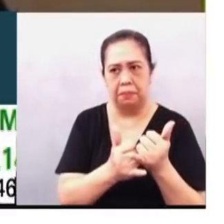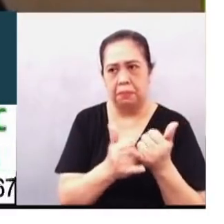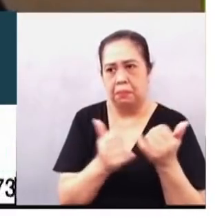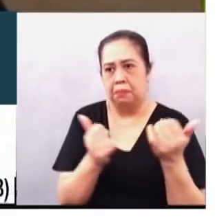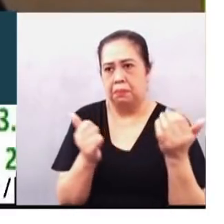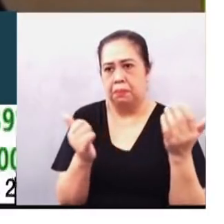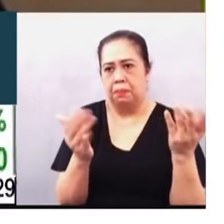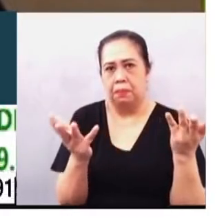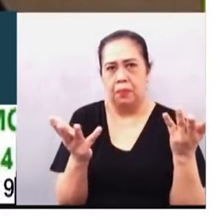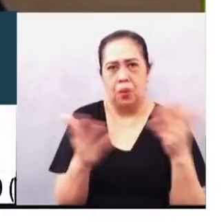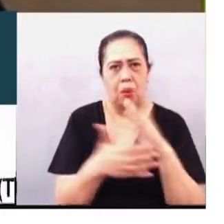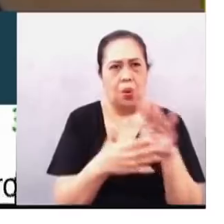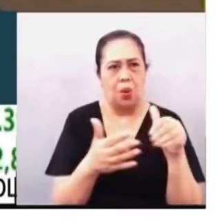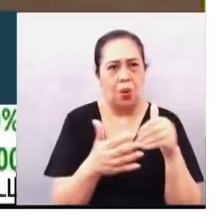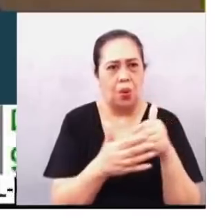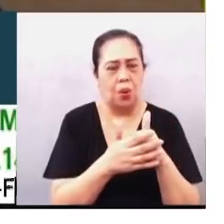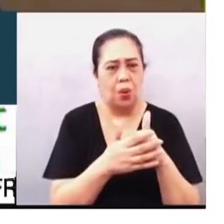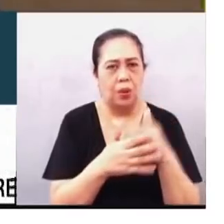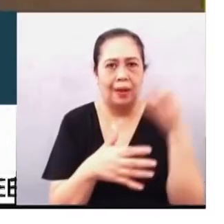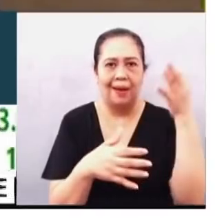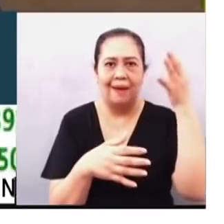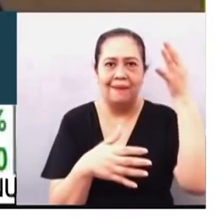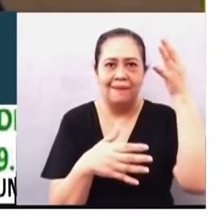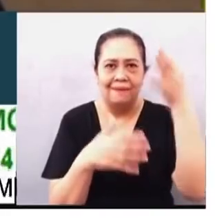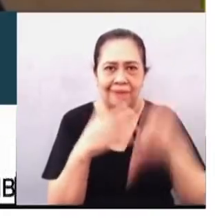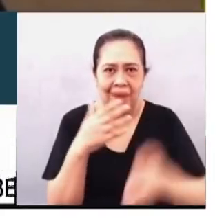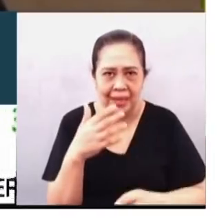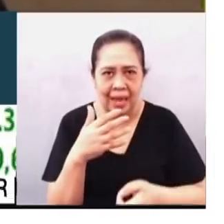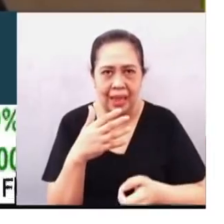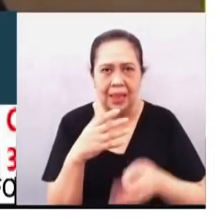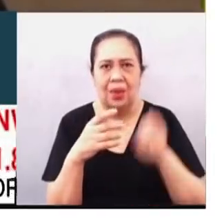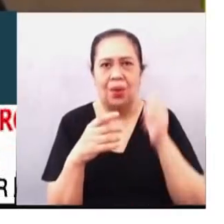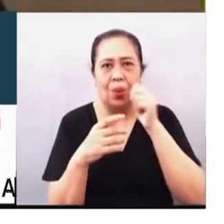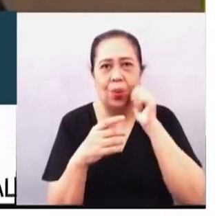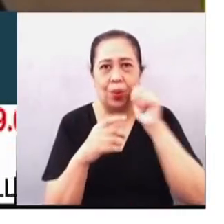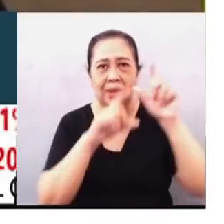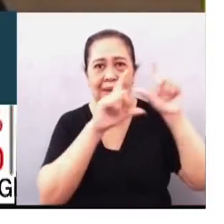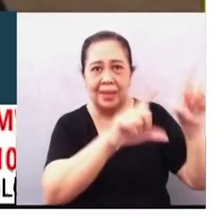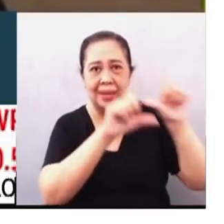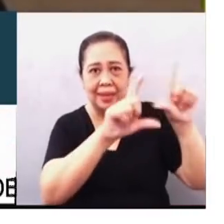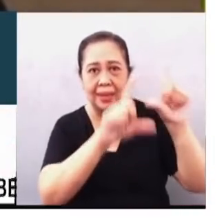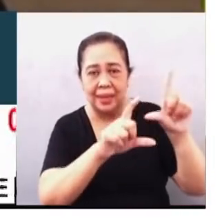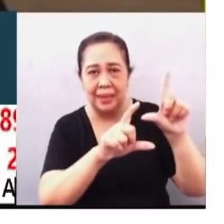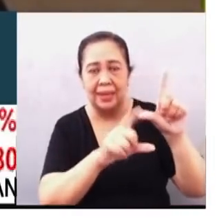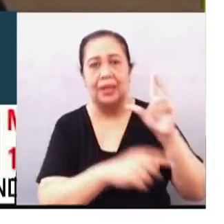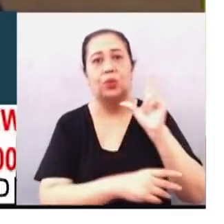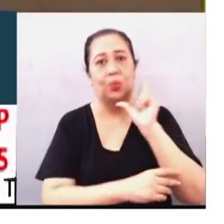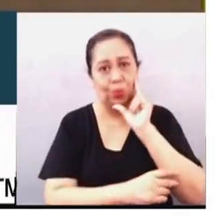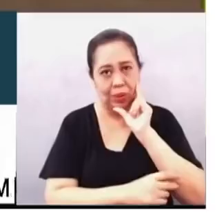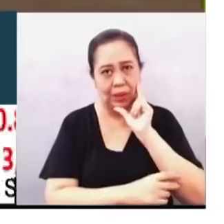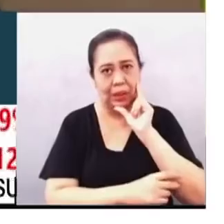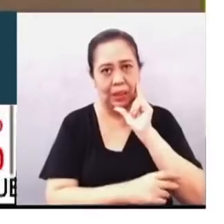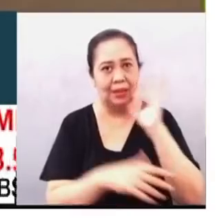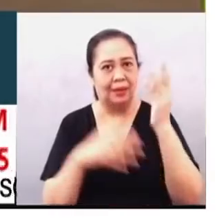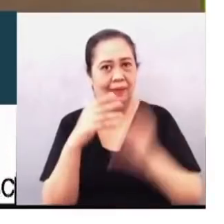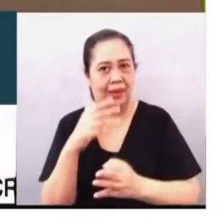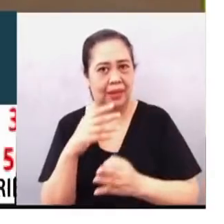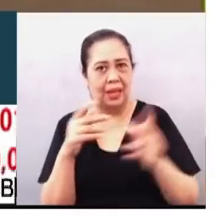ang latay, ang the final latay niyan is presidente pa rin. Siya pa rin tatamaan. Kaya